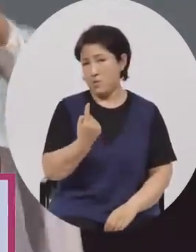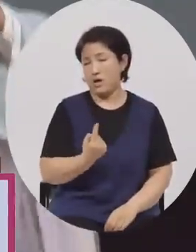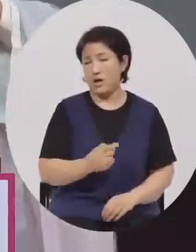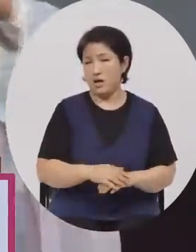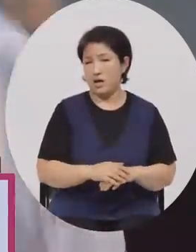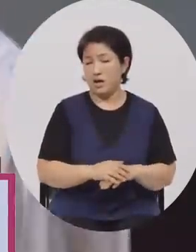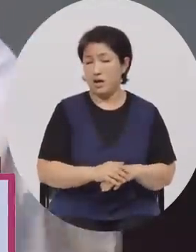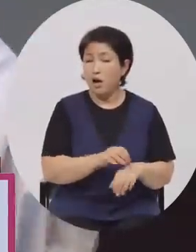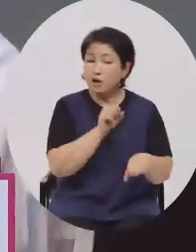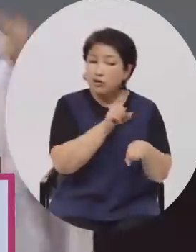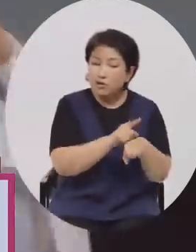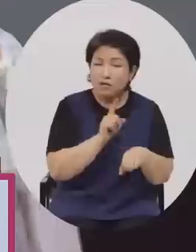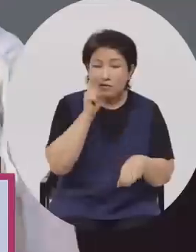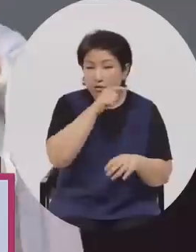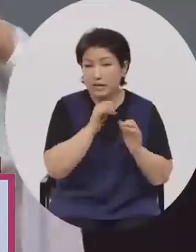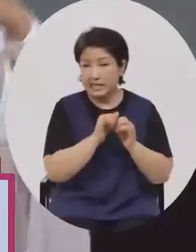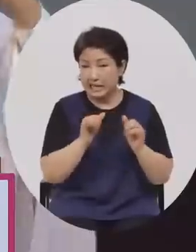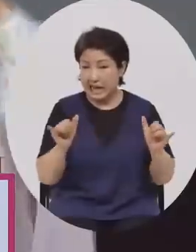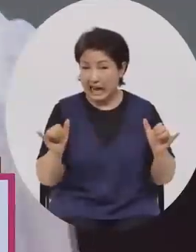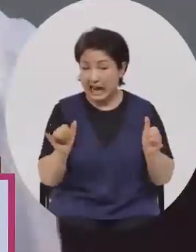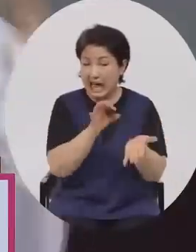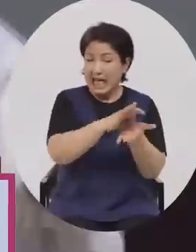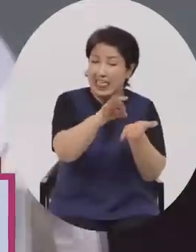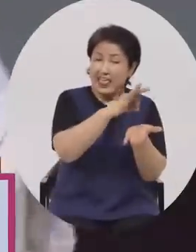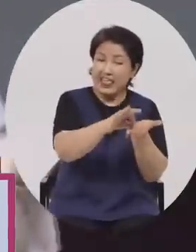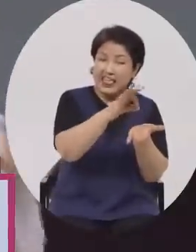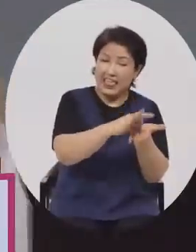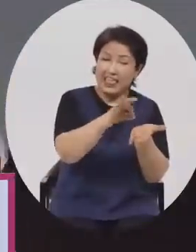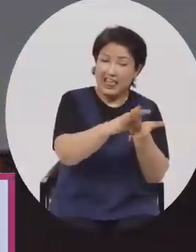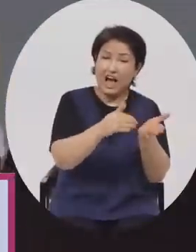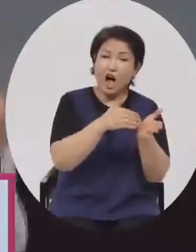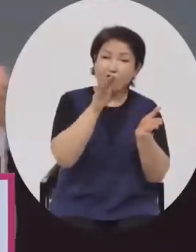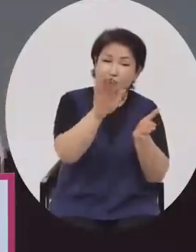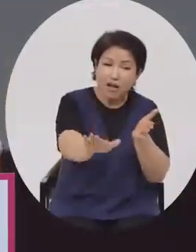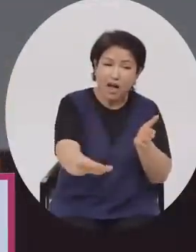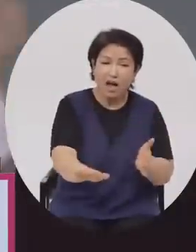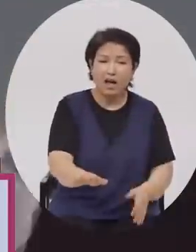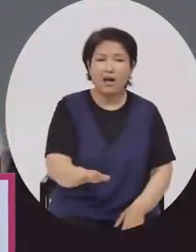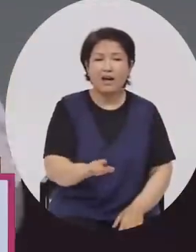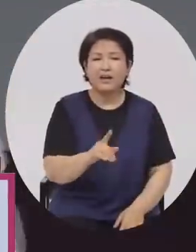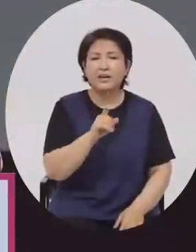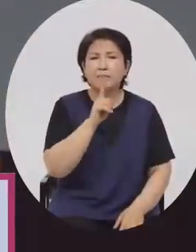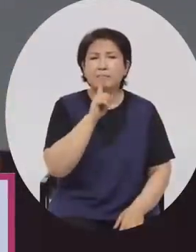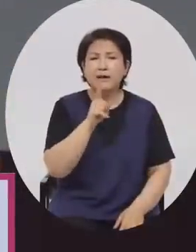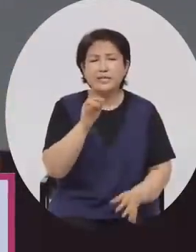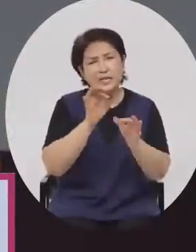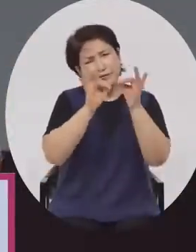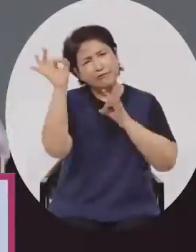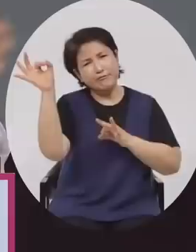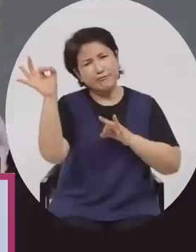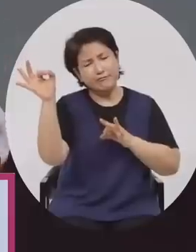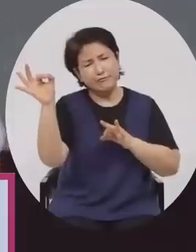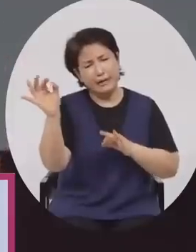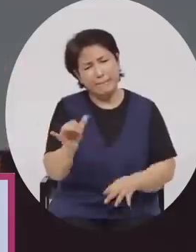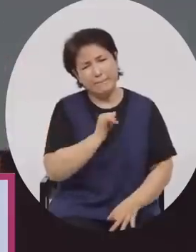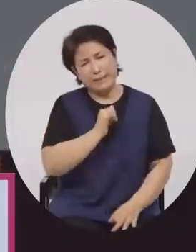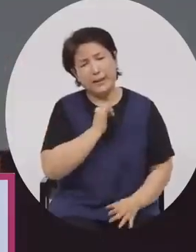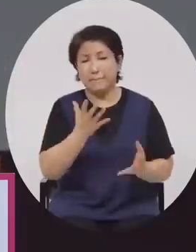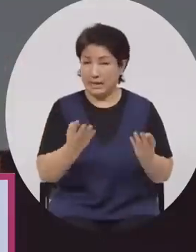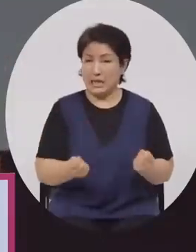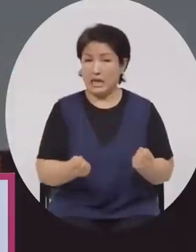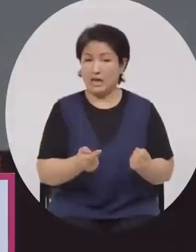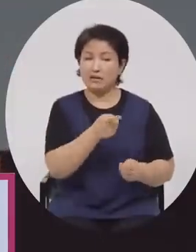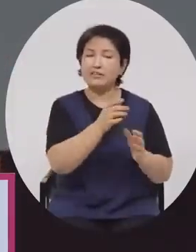사람은 또 쓰기는 잘 쓰고 또 입으로 다 까먹고 그래. 복은 지어놓고 또 입으로 다 까먹고. 진짜